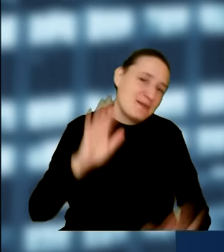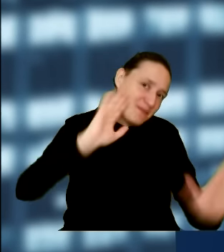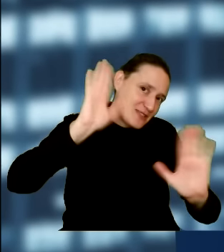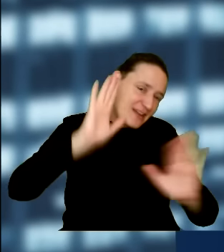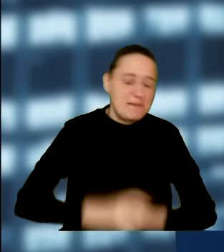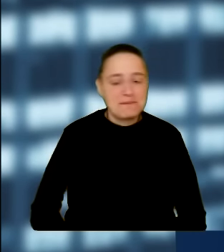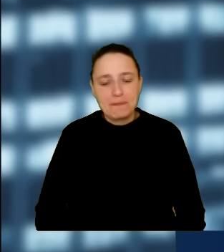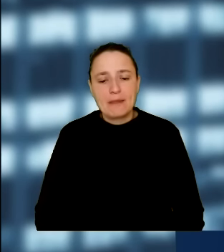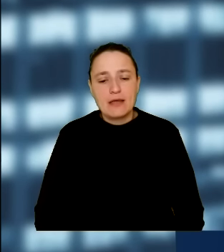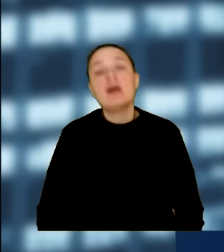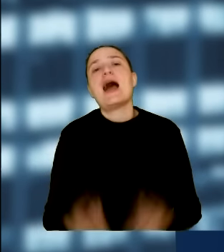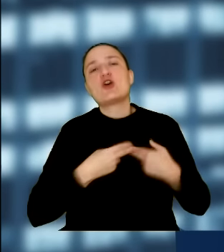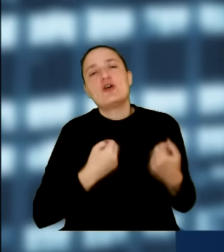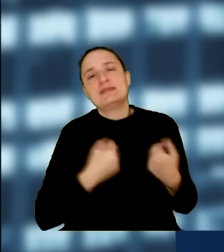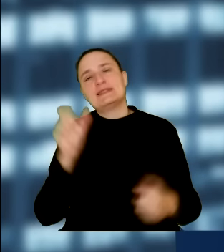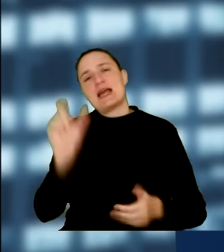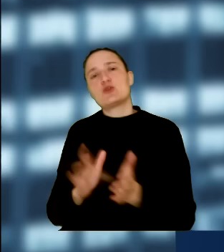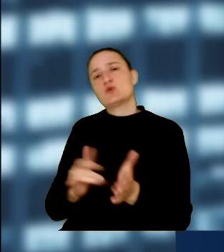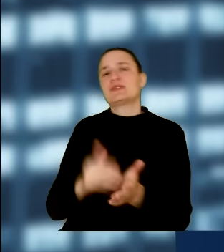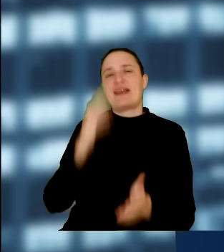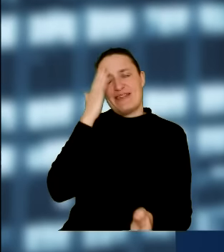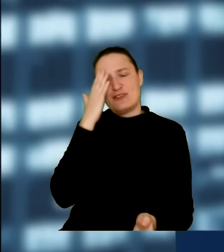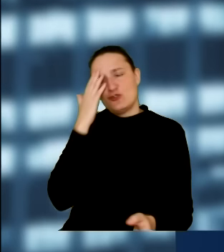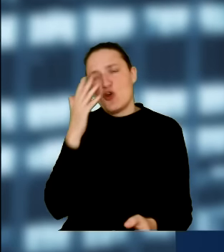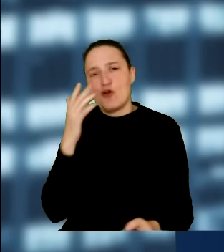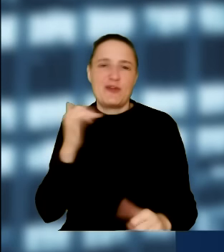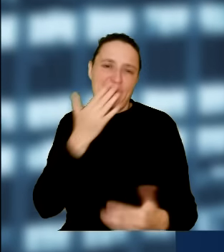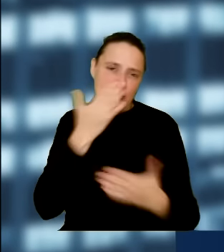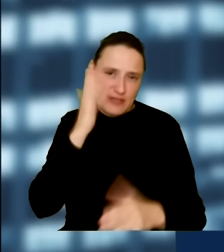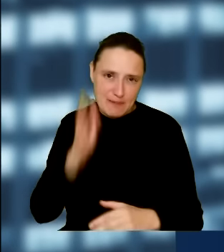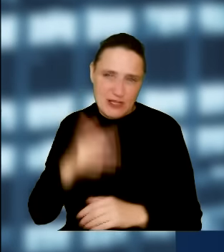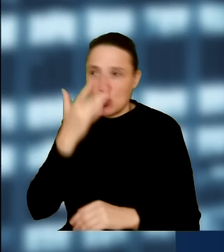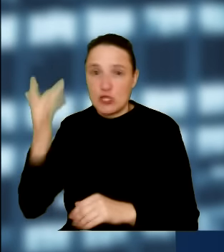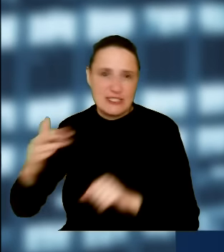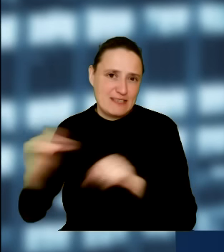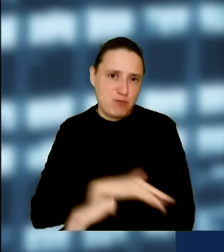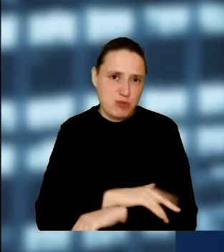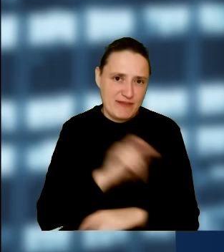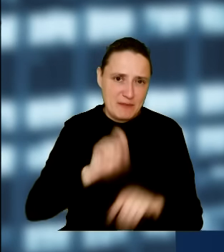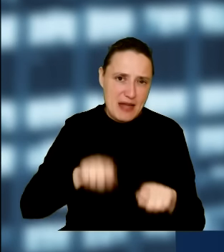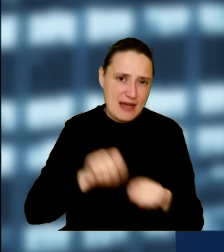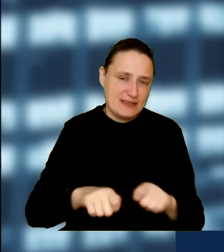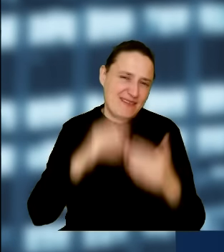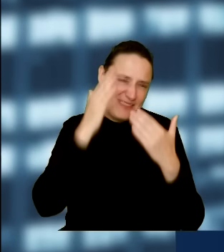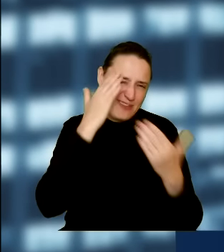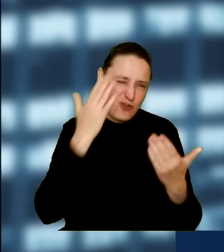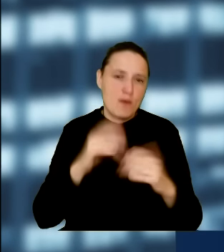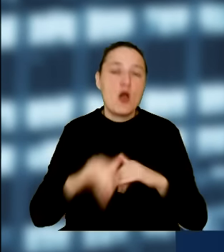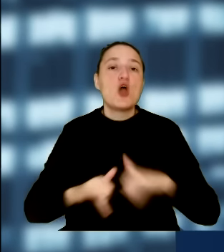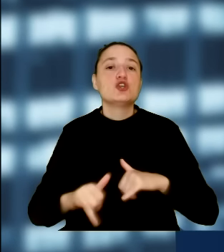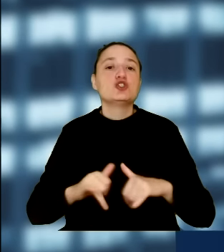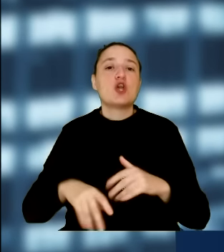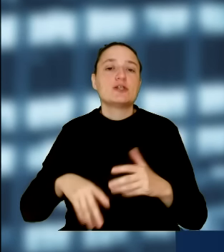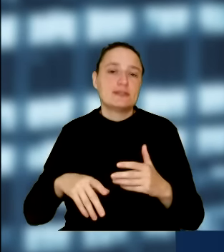wyglądała ta komisja Tuska do spraw badania rosyjskich wpływów. Dzisiaj po posiedzeniu rządu pan